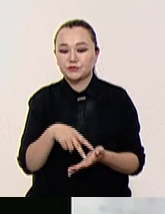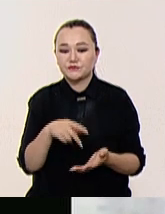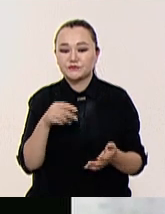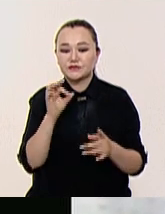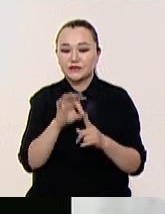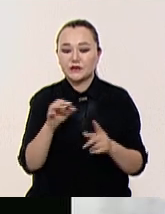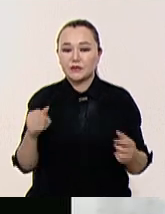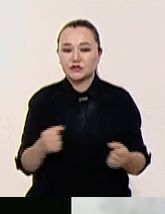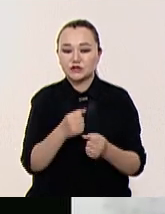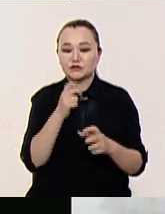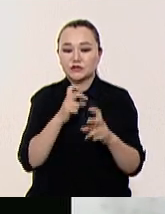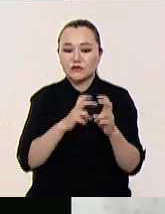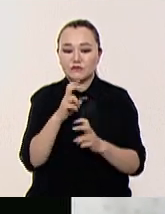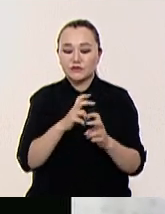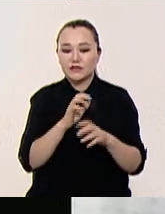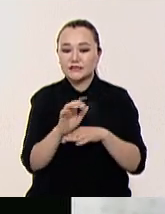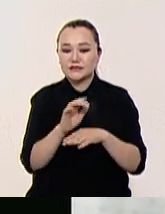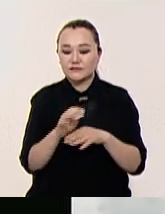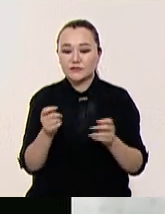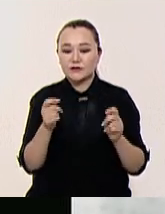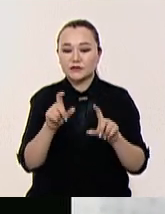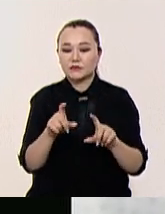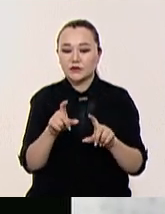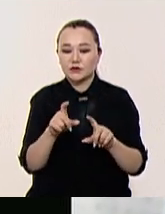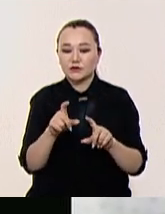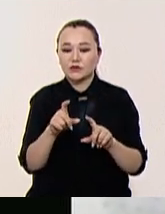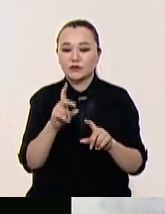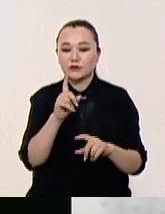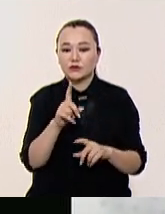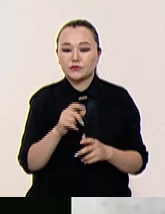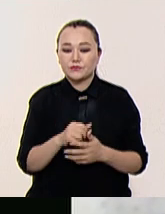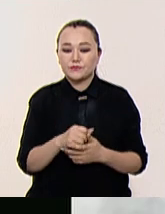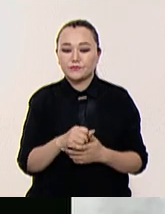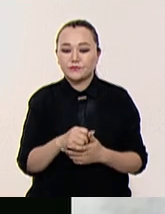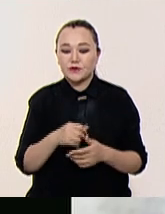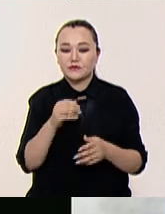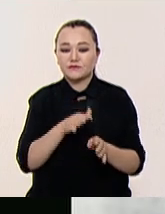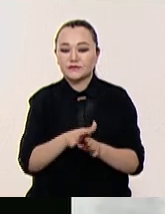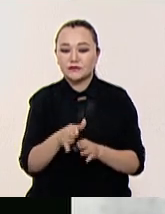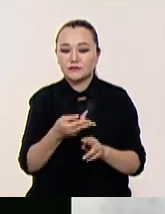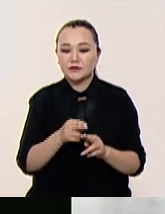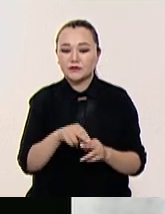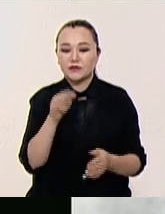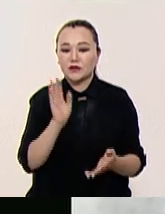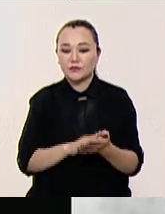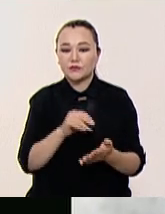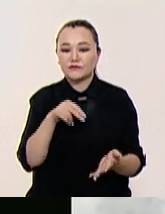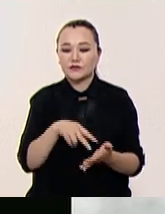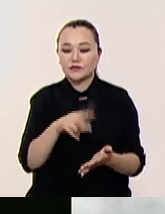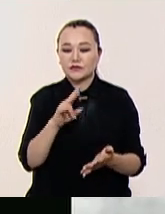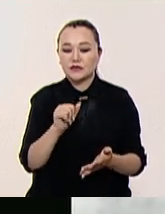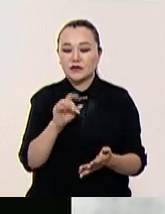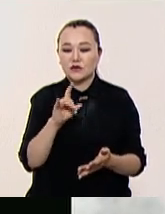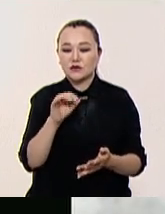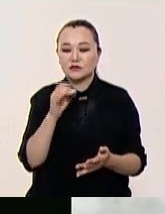поддержки заводов-изготовителей и поднимают. Но в целом это оптовые цены. На розничные